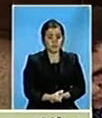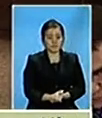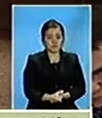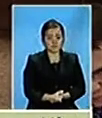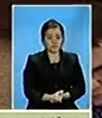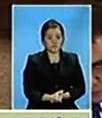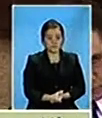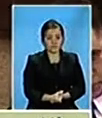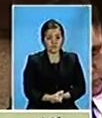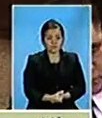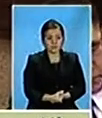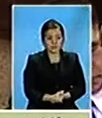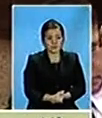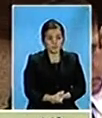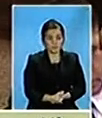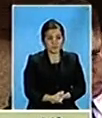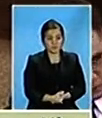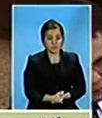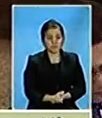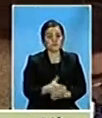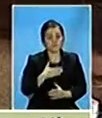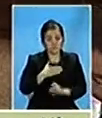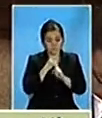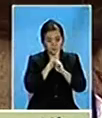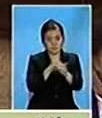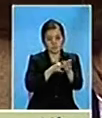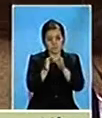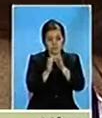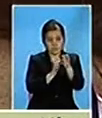ส่วนสำคัญก็คงจะมีดังที่ผมชี้แจงครับขอบคุณครับ